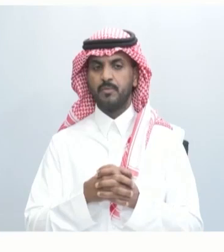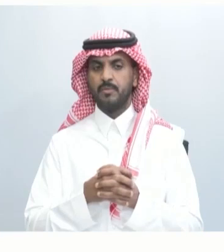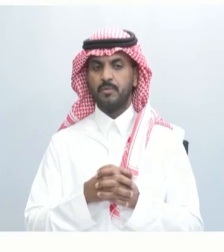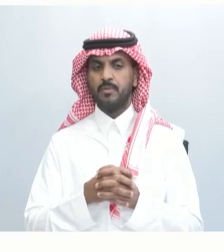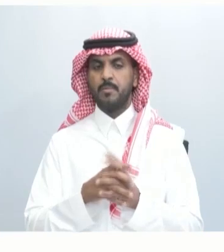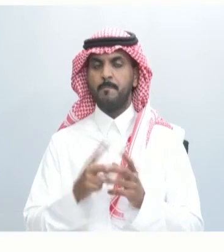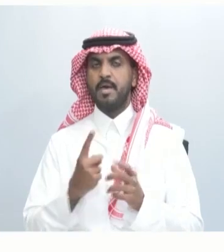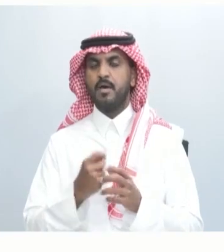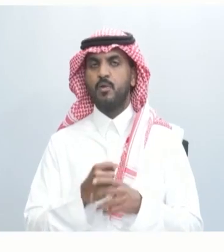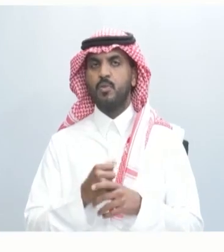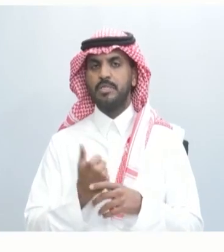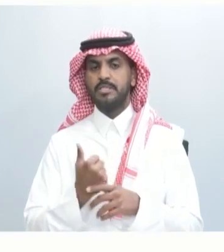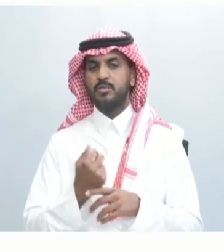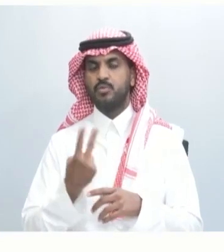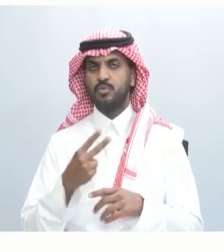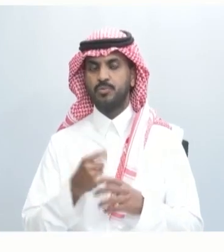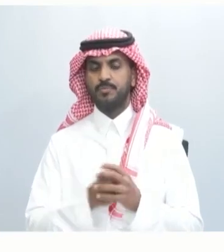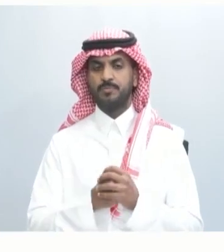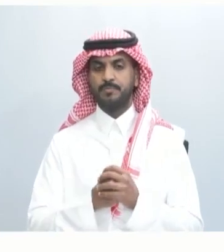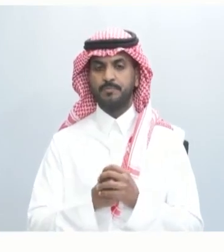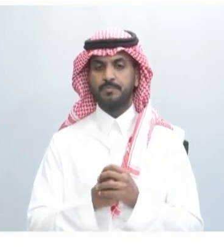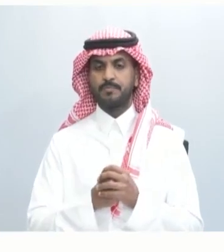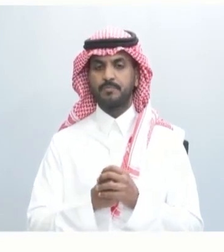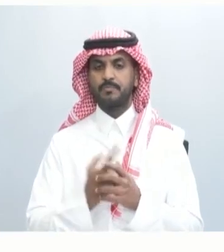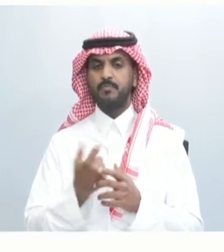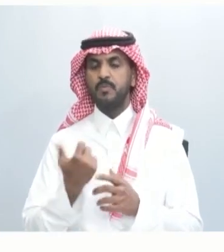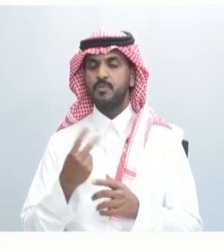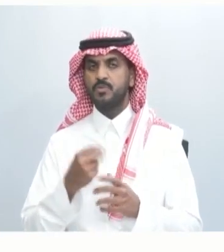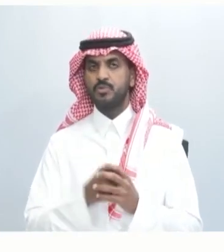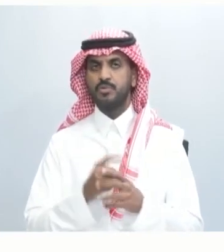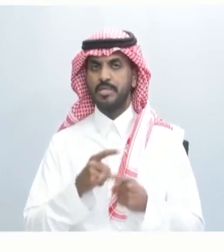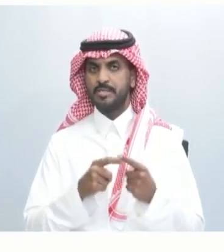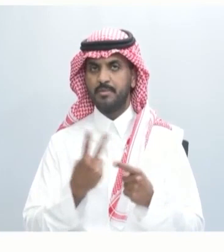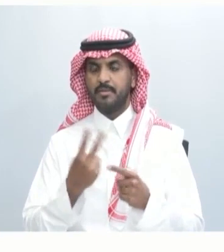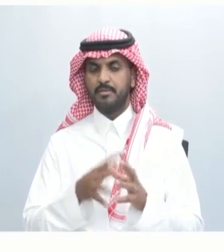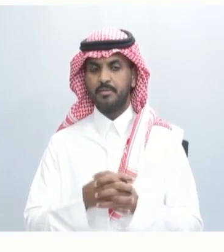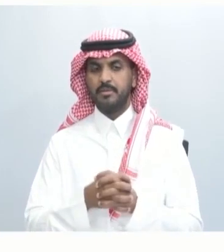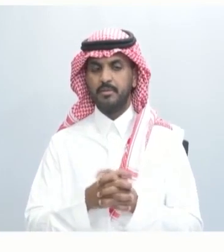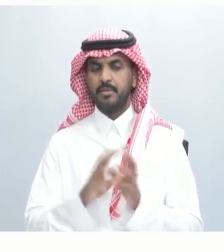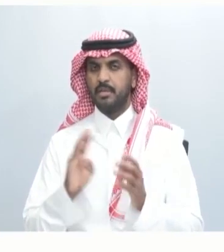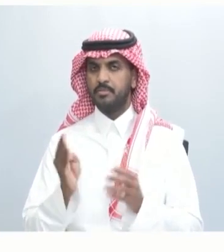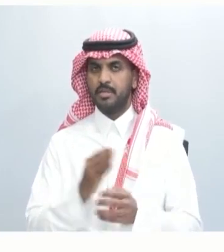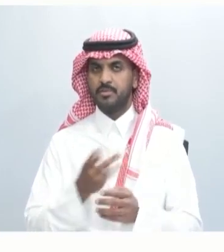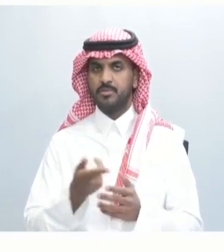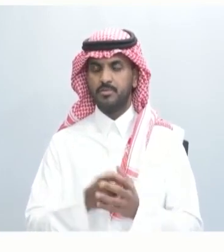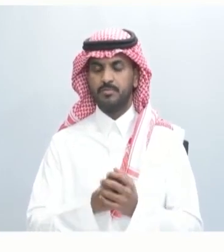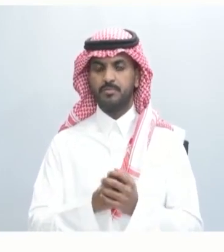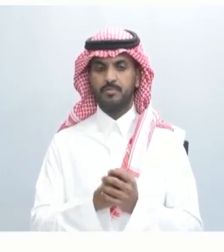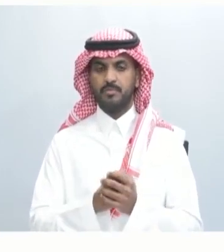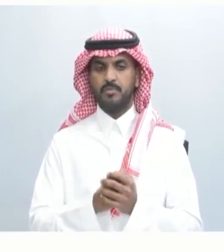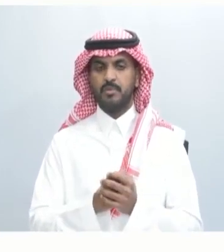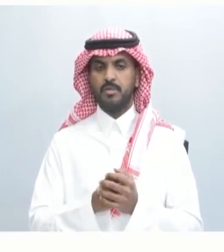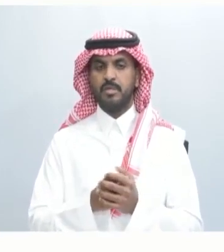فيكم مئه وسته وعشرون طيب 126 نقسمها على اثنان كم ستكون بارك الله فيكم